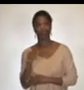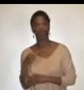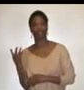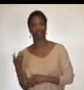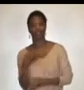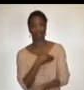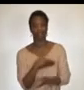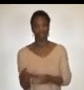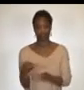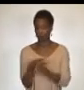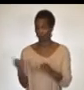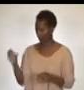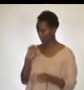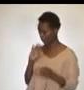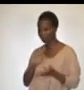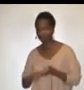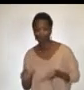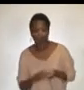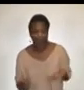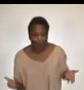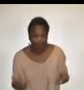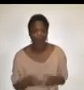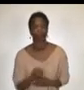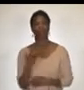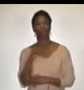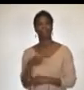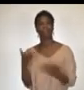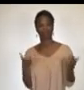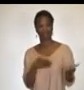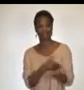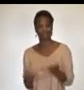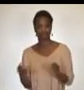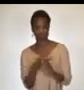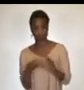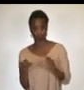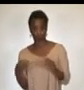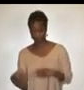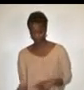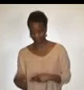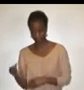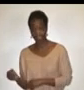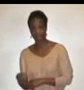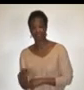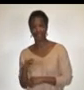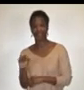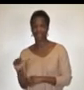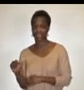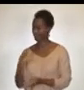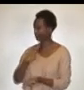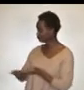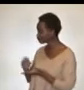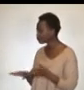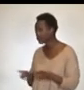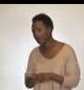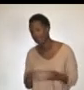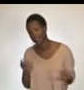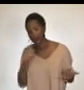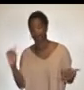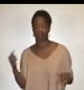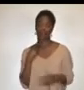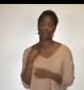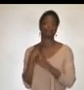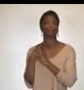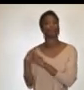sait qu'on n'aura pas, 3,6 millions d'euros sans doute sur le mandat que le CCAS n'aura pas. Donc la perte